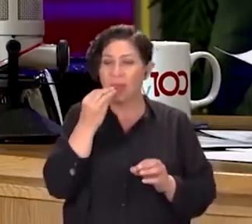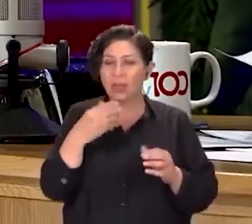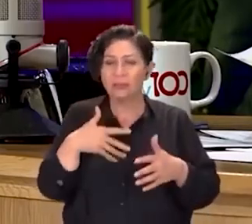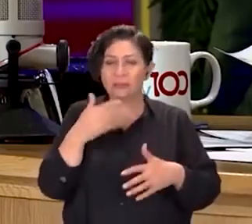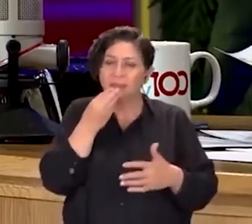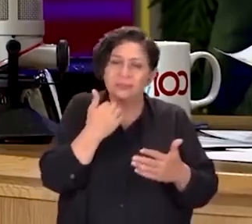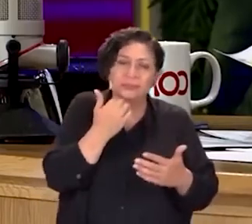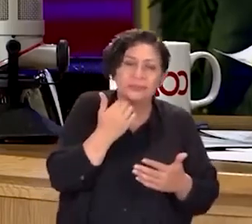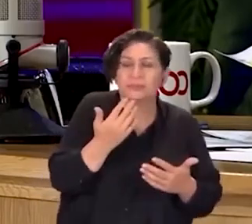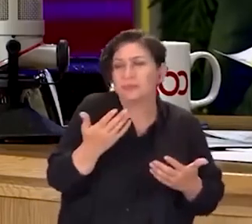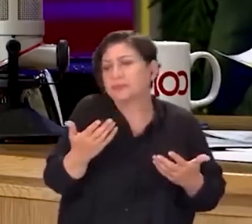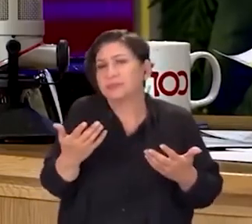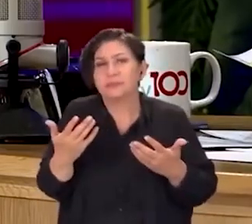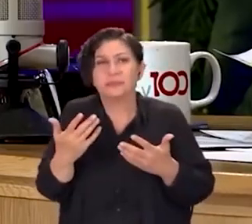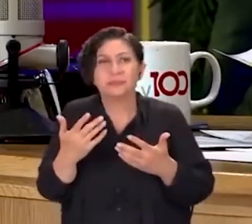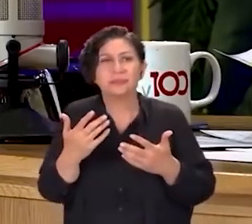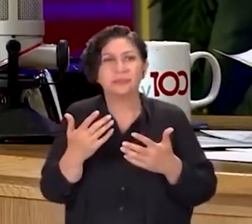kesildi.